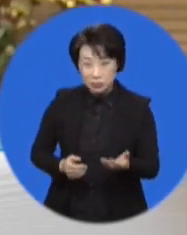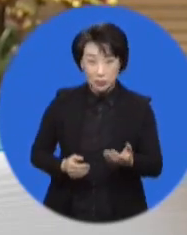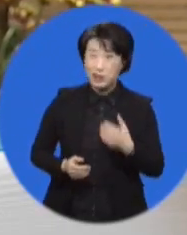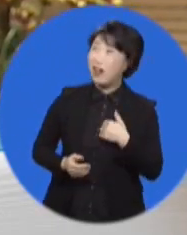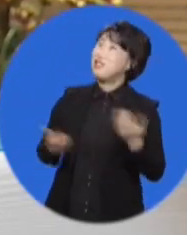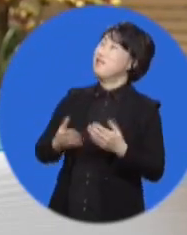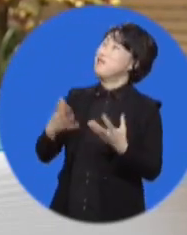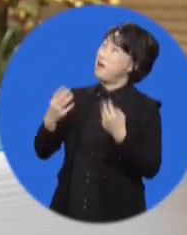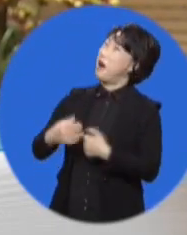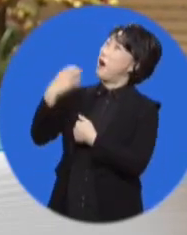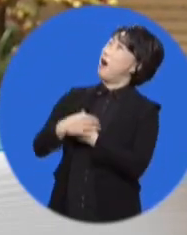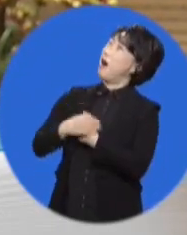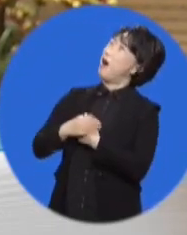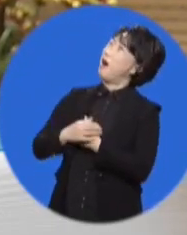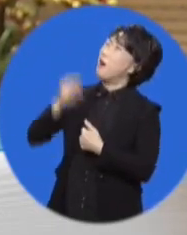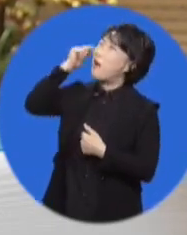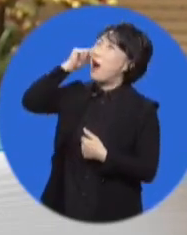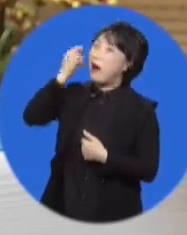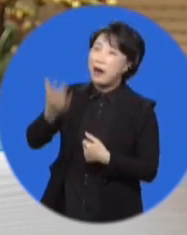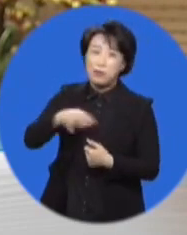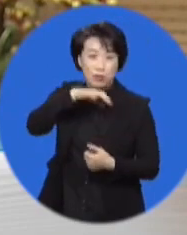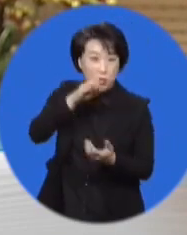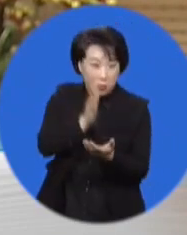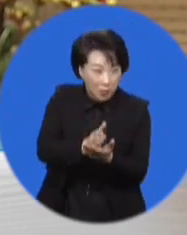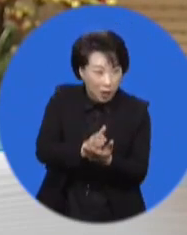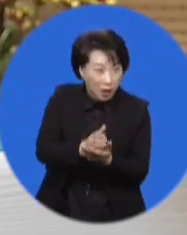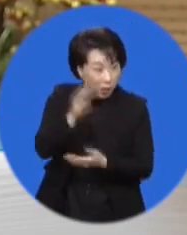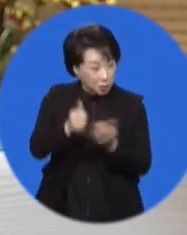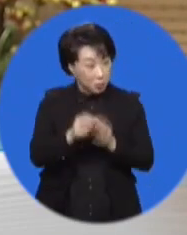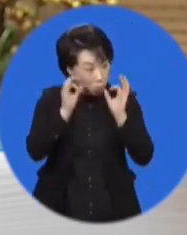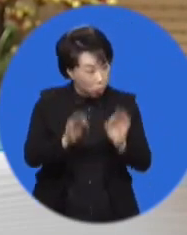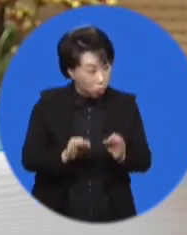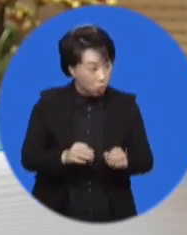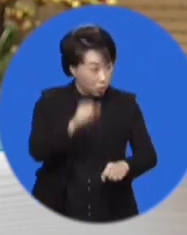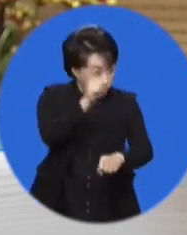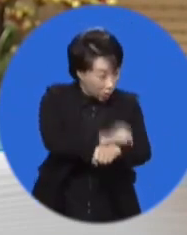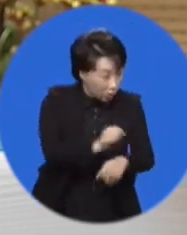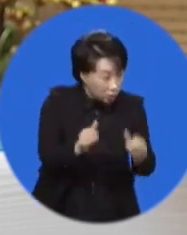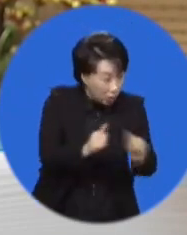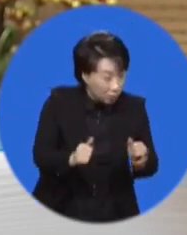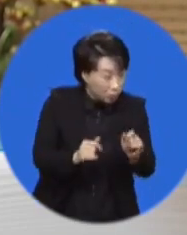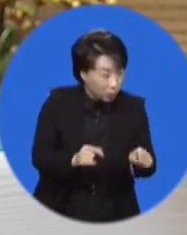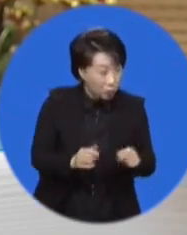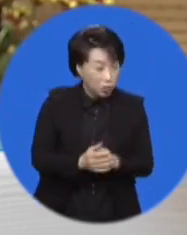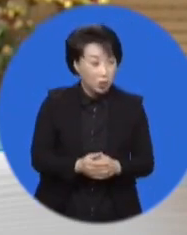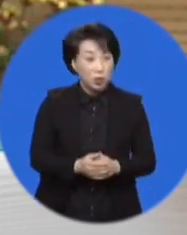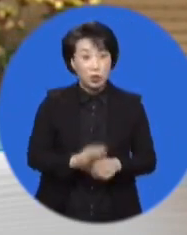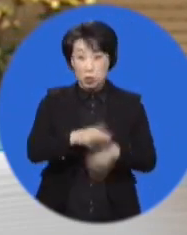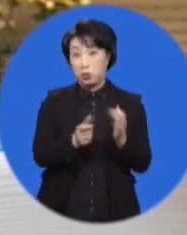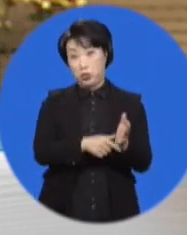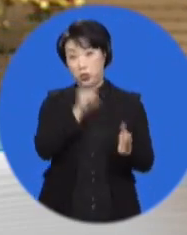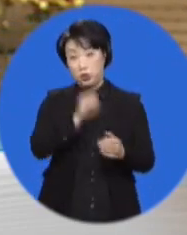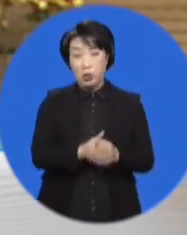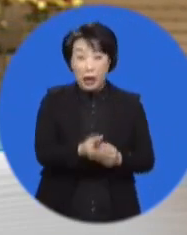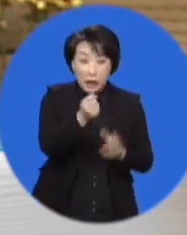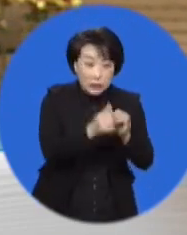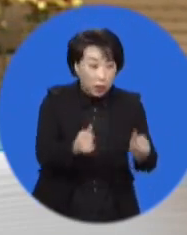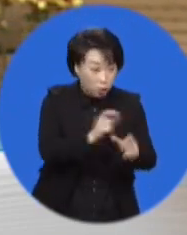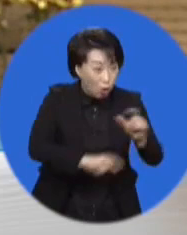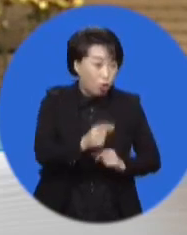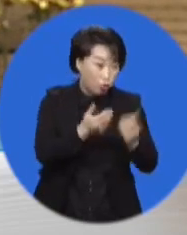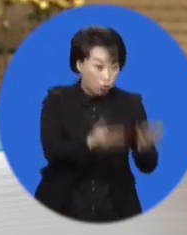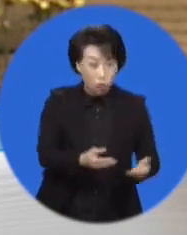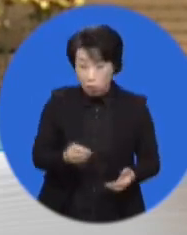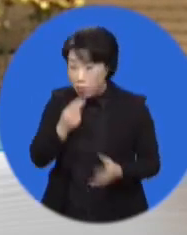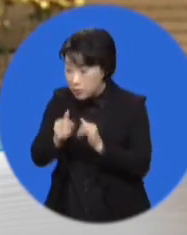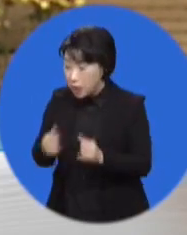시키냐고 하지 마. 하나님이 볼 때 잘하는 자는 성경에 있는 자는 더 주고 없는 자는 있는 것도